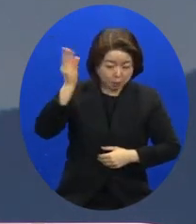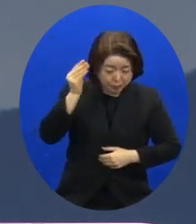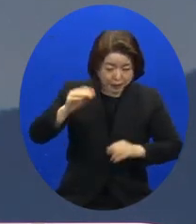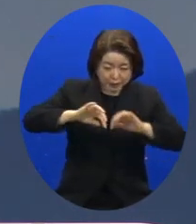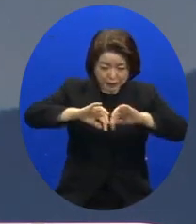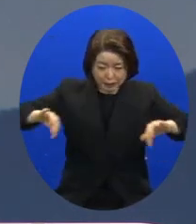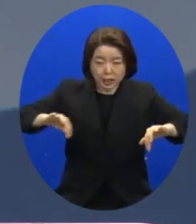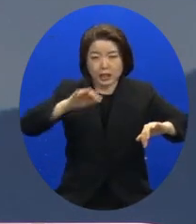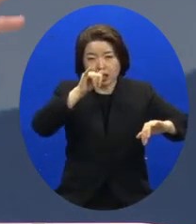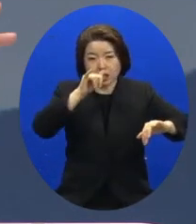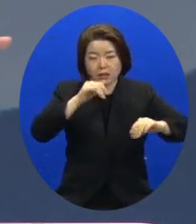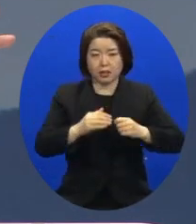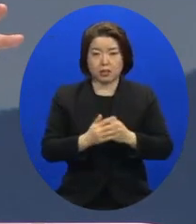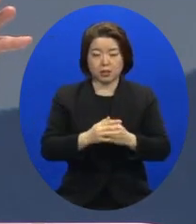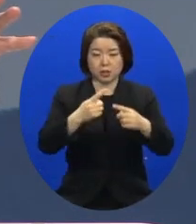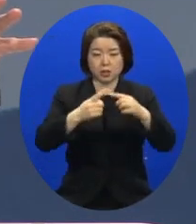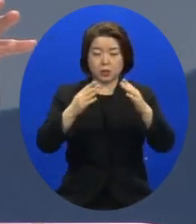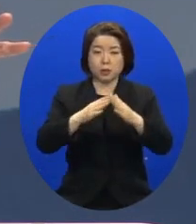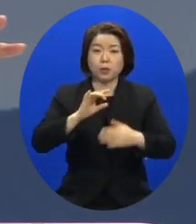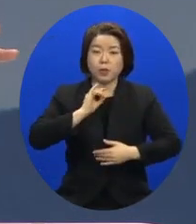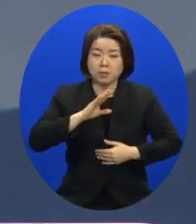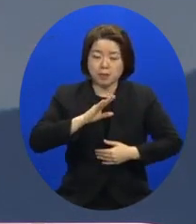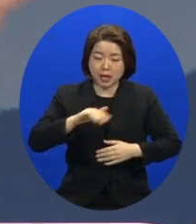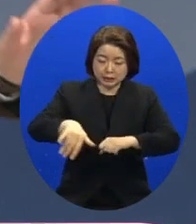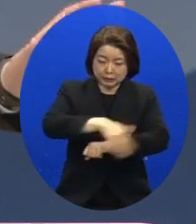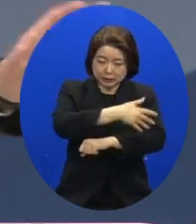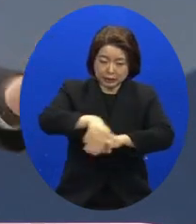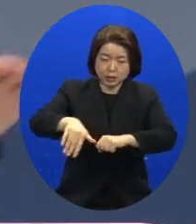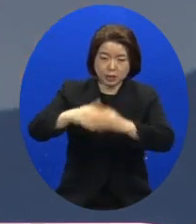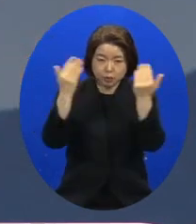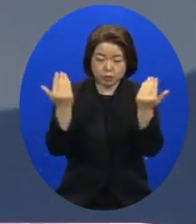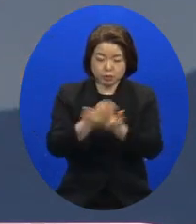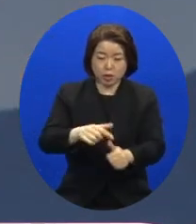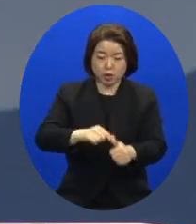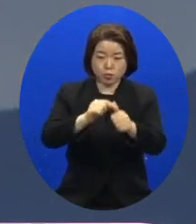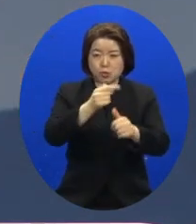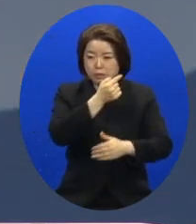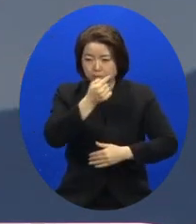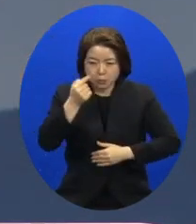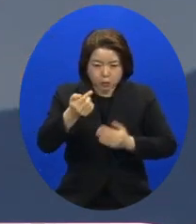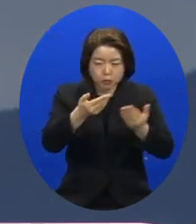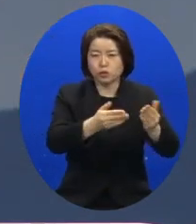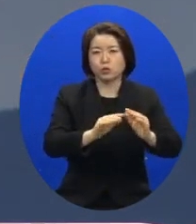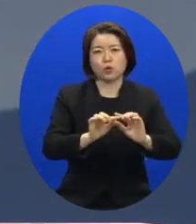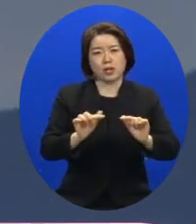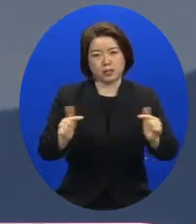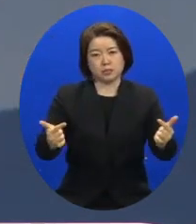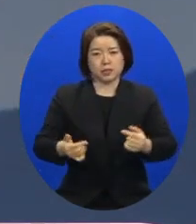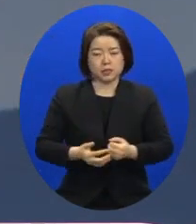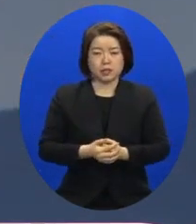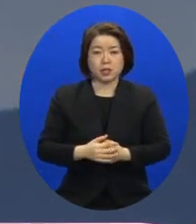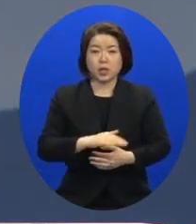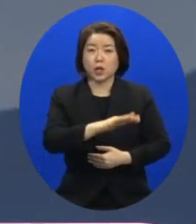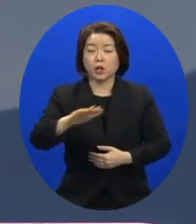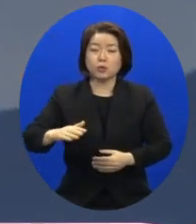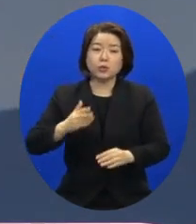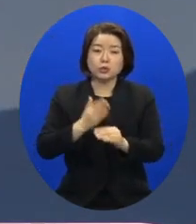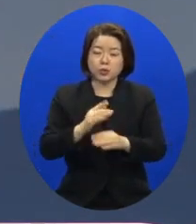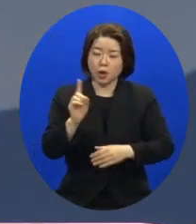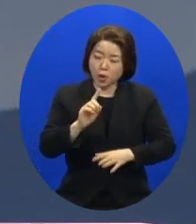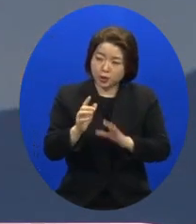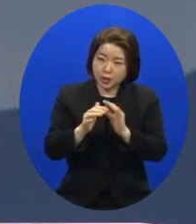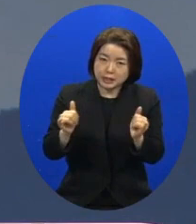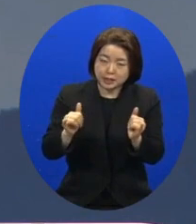겁니다. 교회만 다닌다고 다 구원이 보장된 건 아닙니다. 우리 중에도 어떤